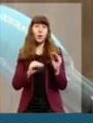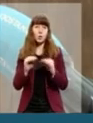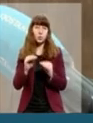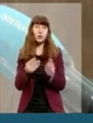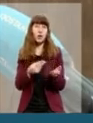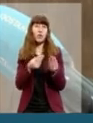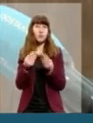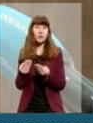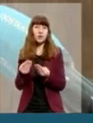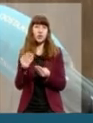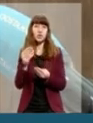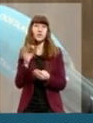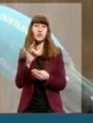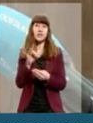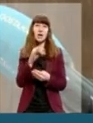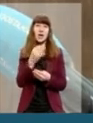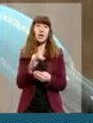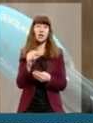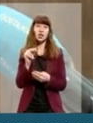Сатурн